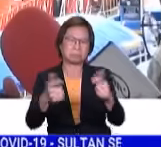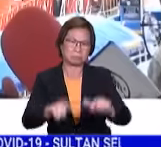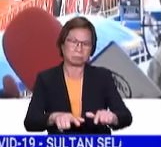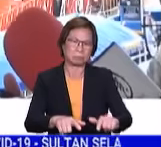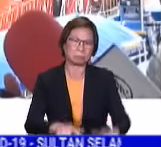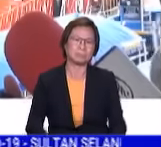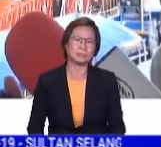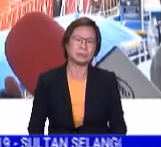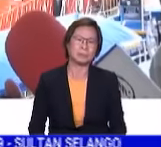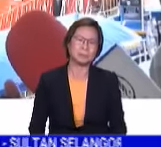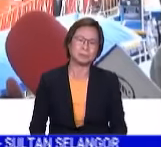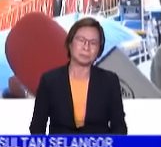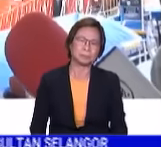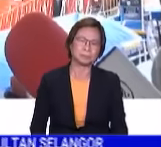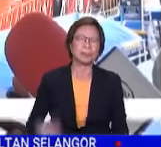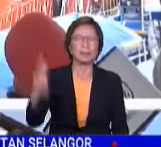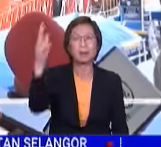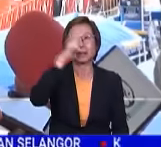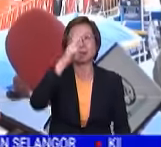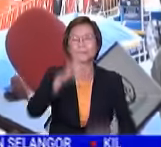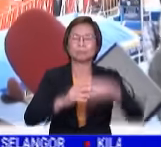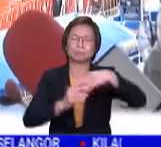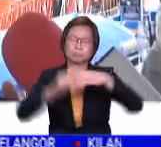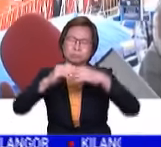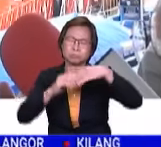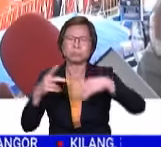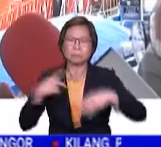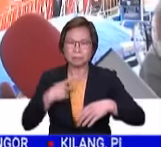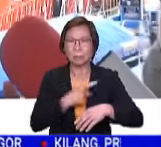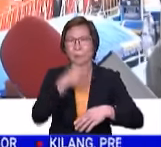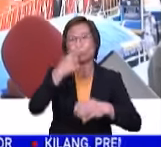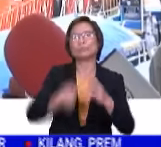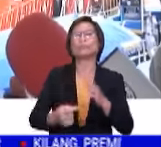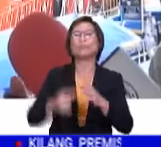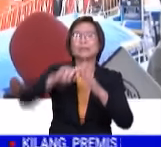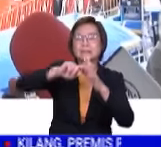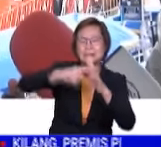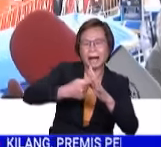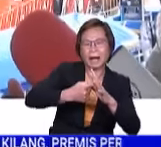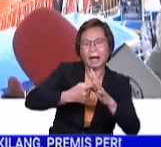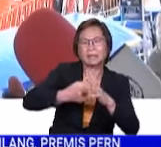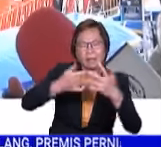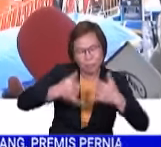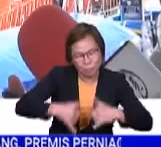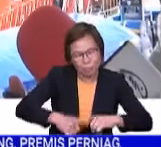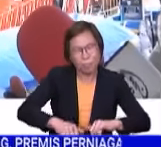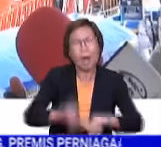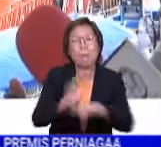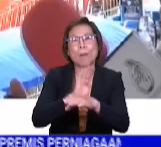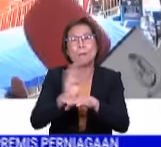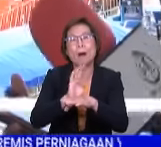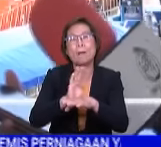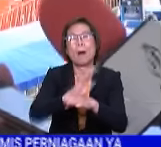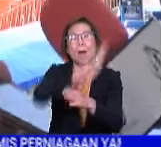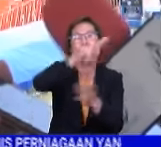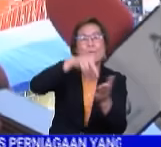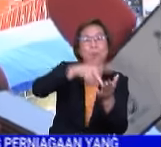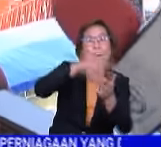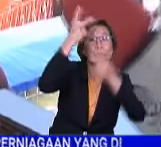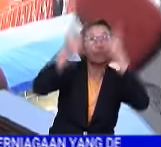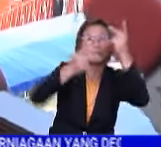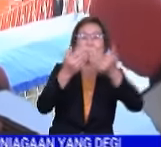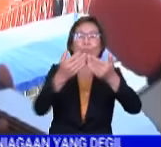Pihak kerajaan dapat memberi kelonggaran kepada kami untuk bergiat untuk meneruskan pusat-pusat pelancongan